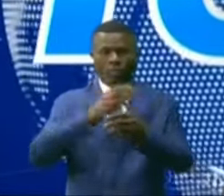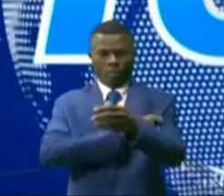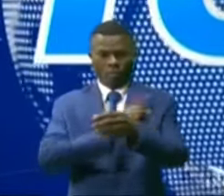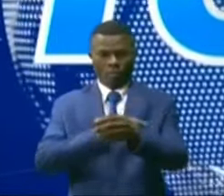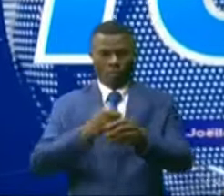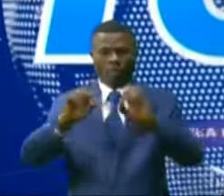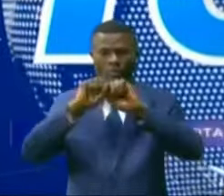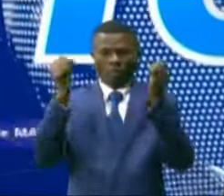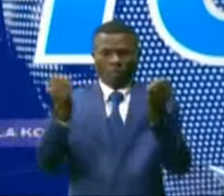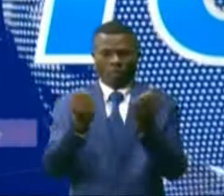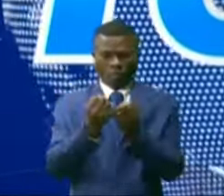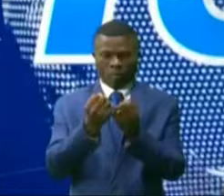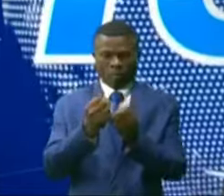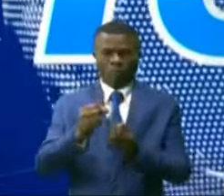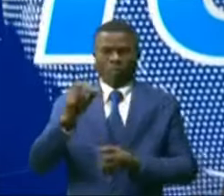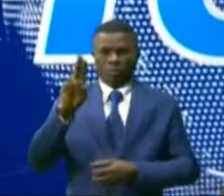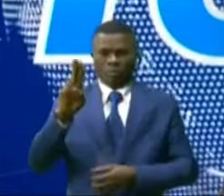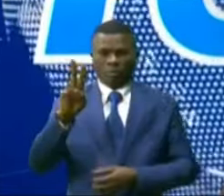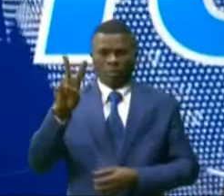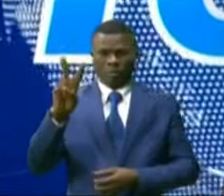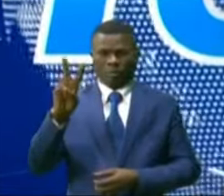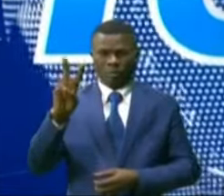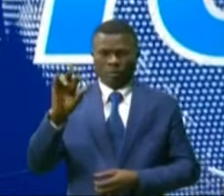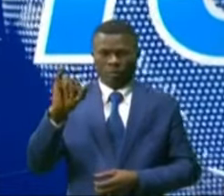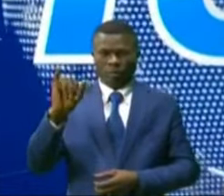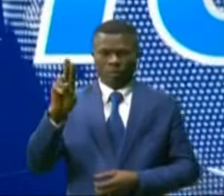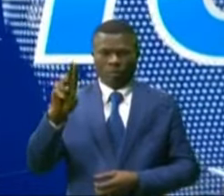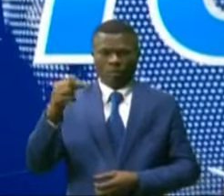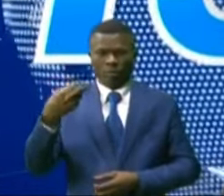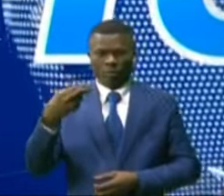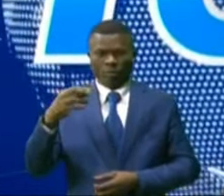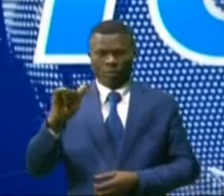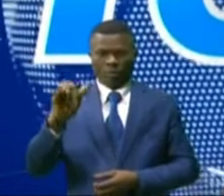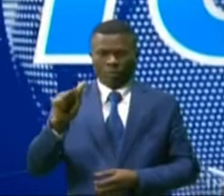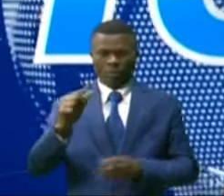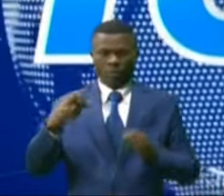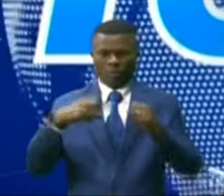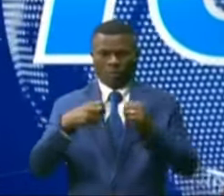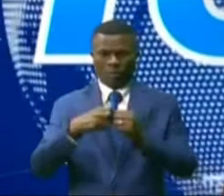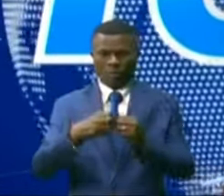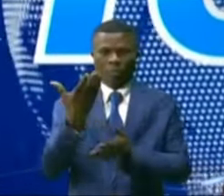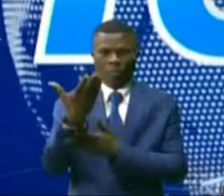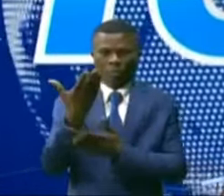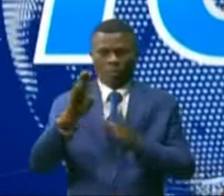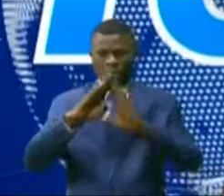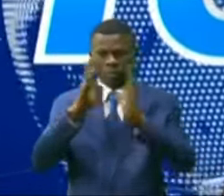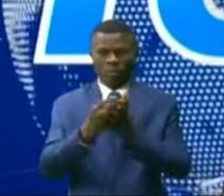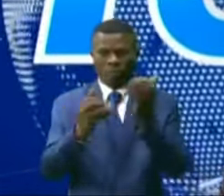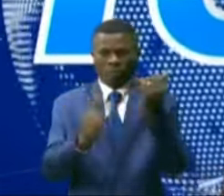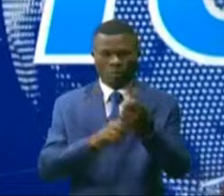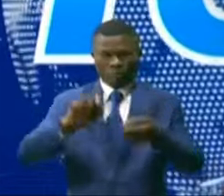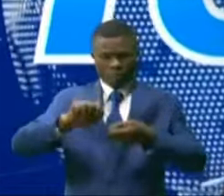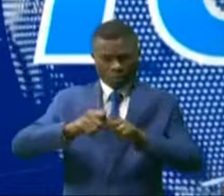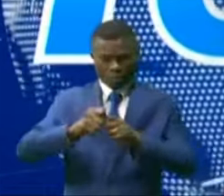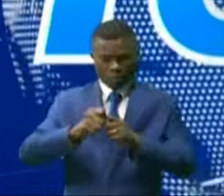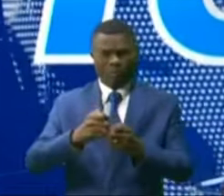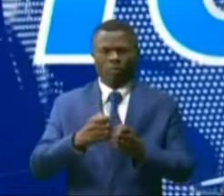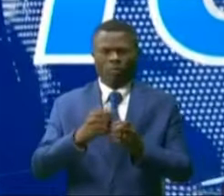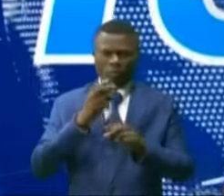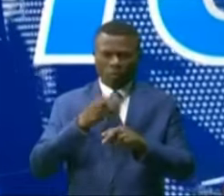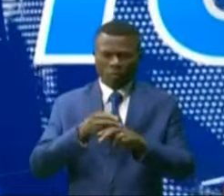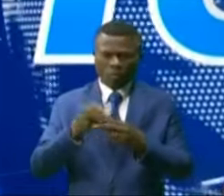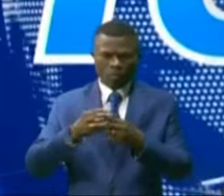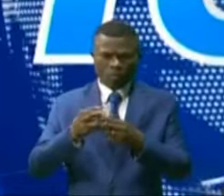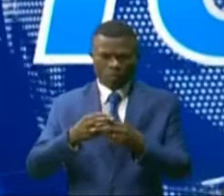société Virunga Énergie porte à la connaissance du public que ses équipes ont réussi à réparer de manière temporaire